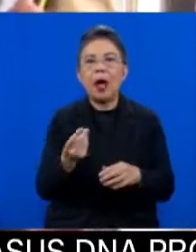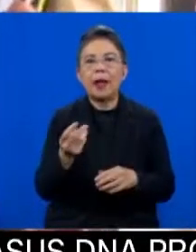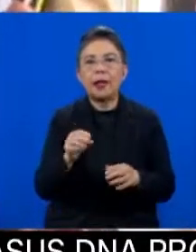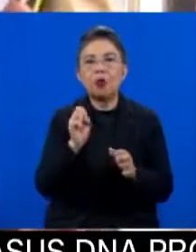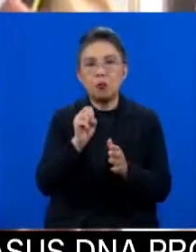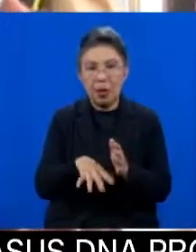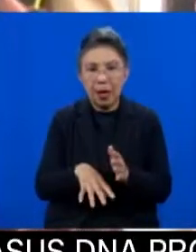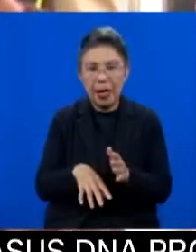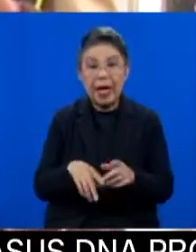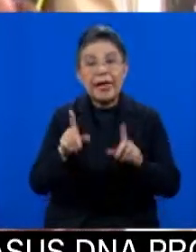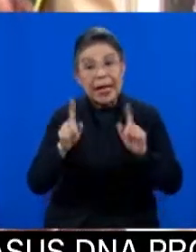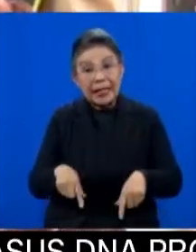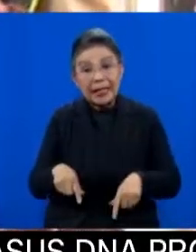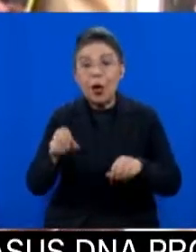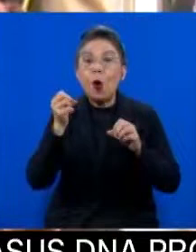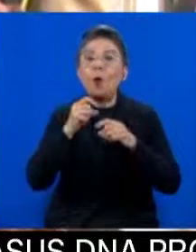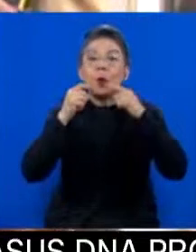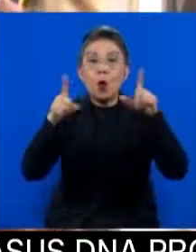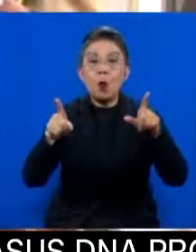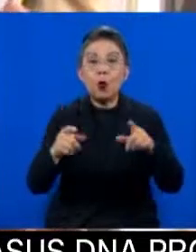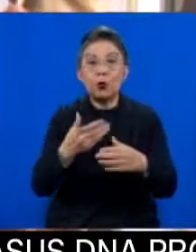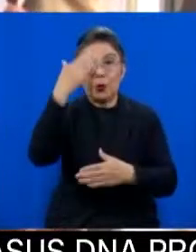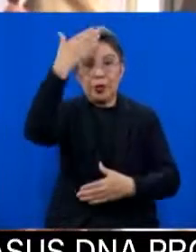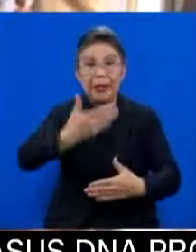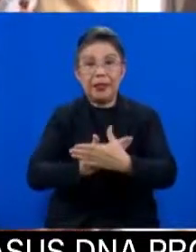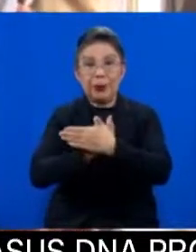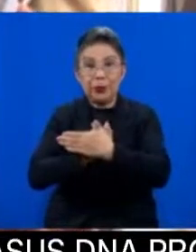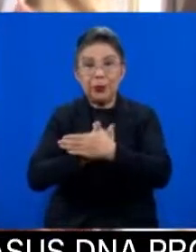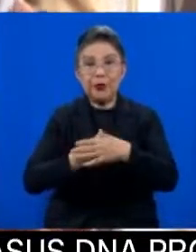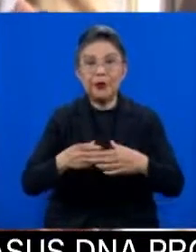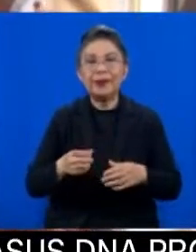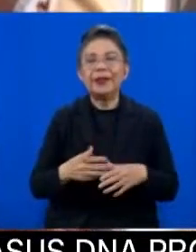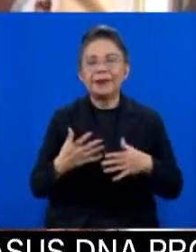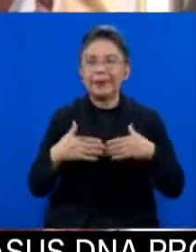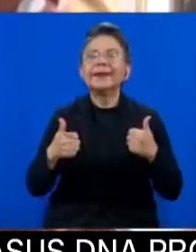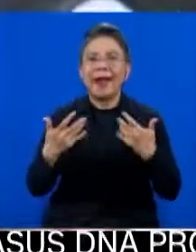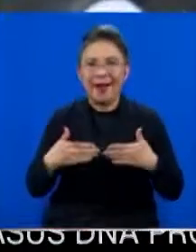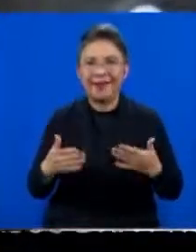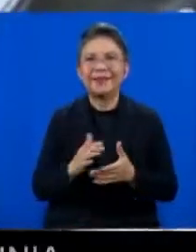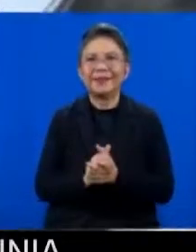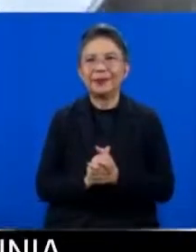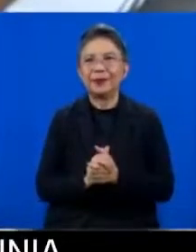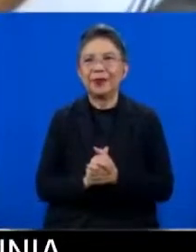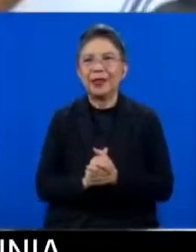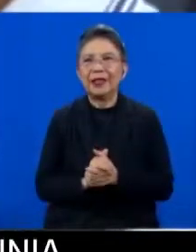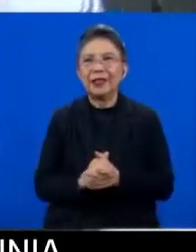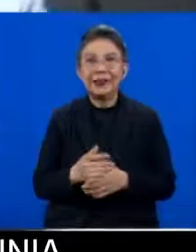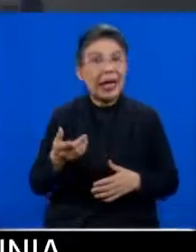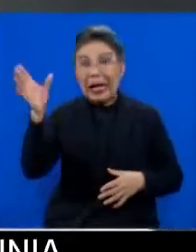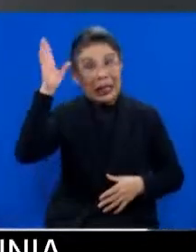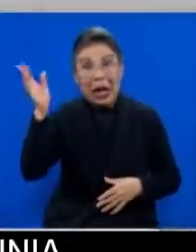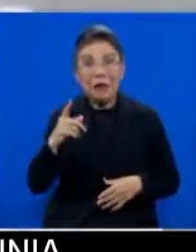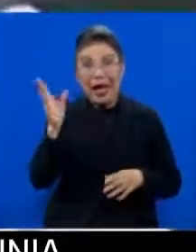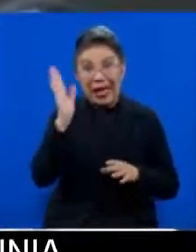jadi kalau ada promo itu sangat menguntungkan bagi pengguna setia MRT dan LRT. Saya nggak tahu kalau gratis Pak hari ini.